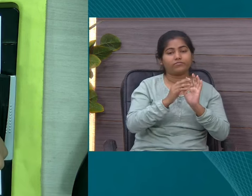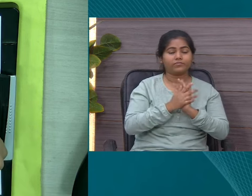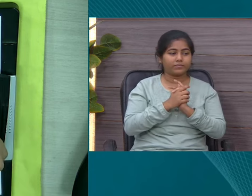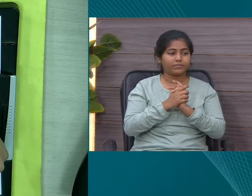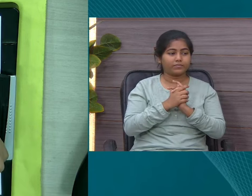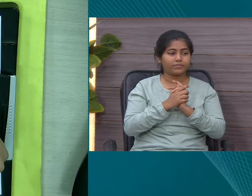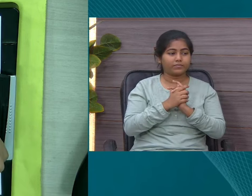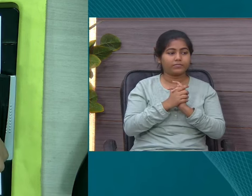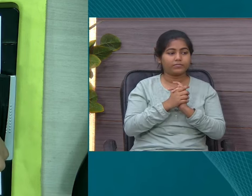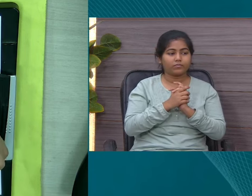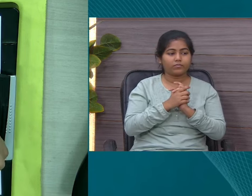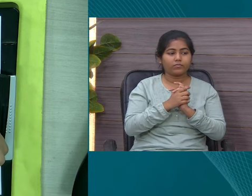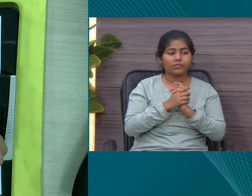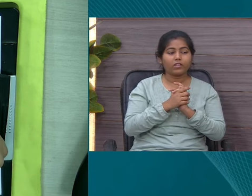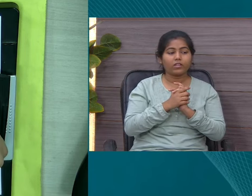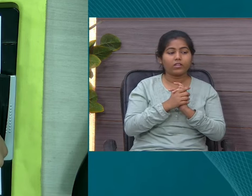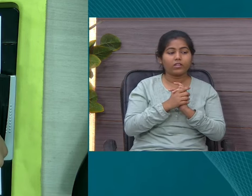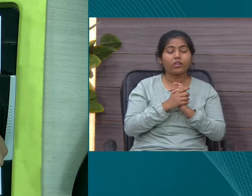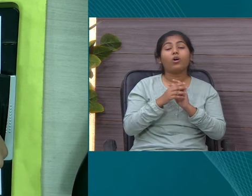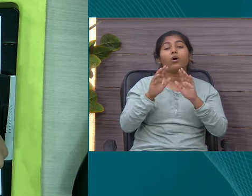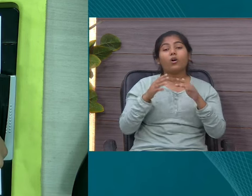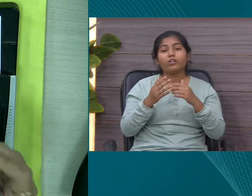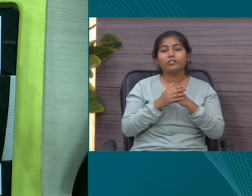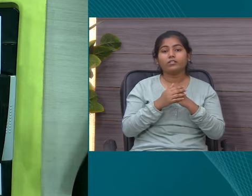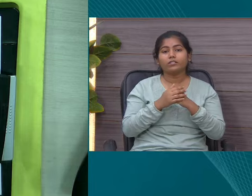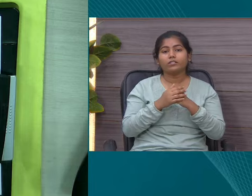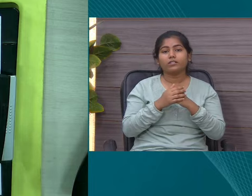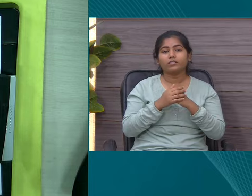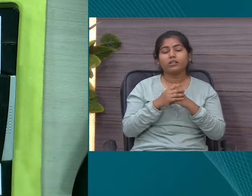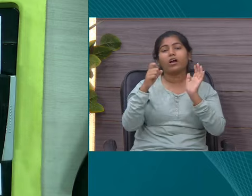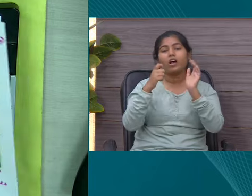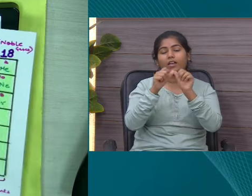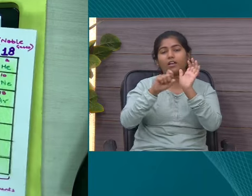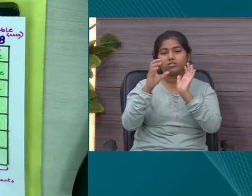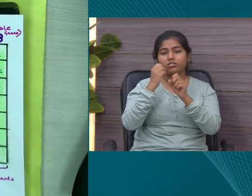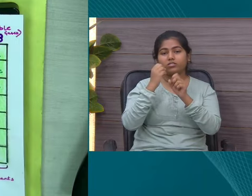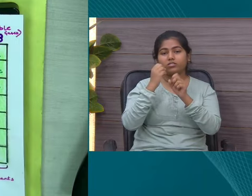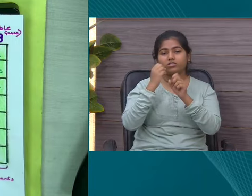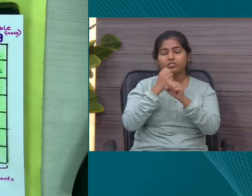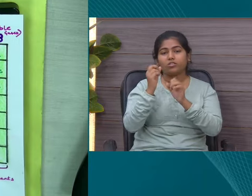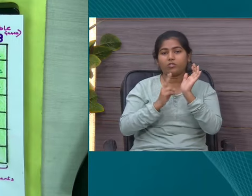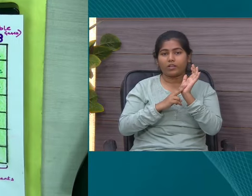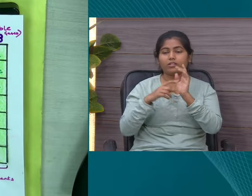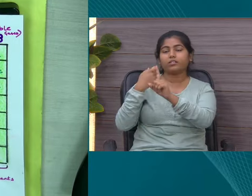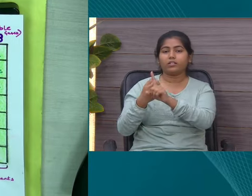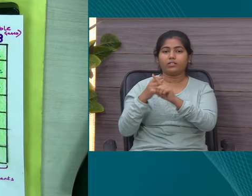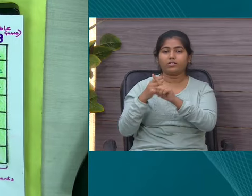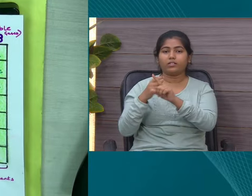क्लोरीन. पेप्सी सोडा कोला और काजू केक. और इज आर्गन. आर्गन एंड काजू केक.